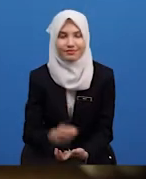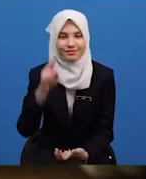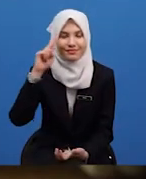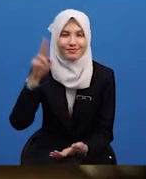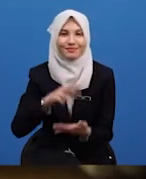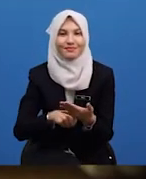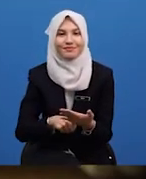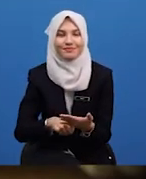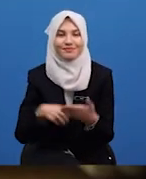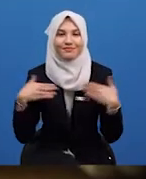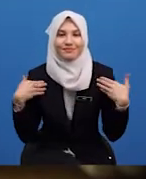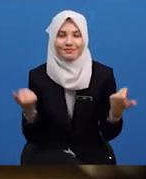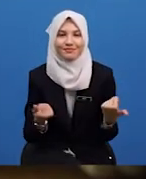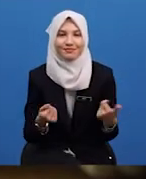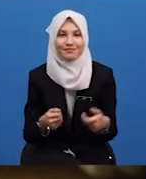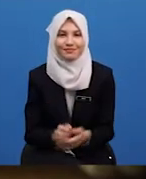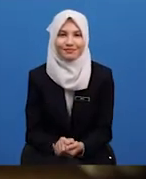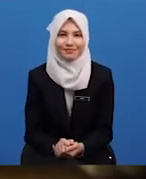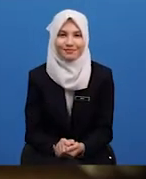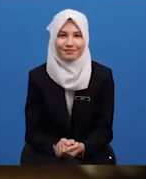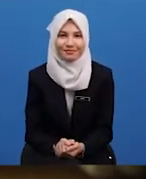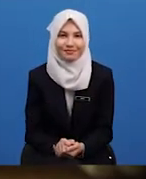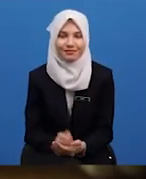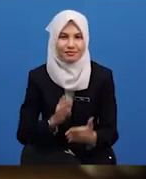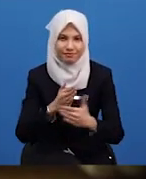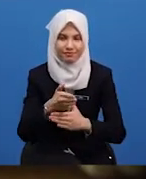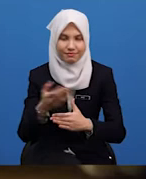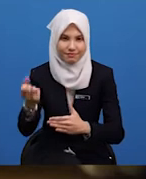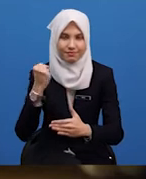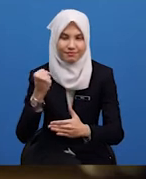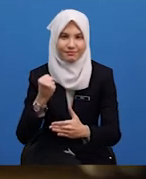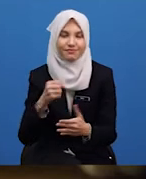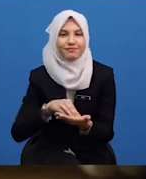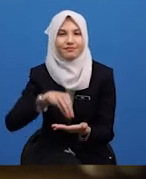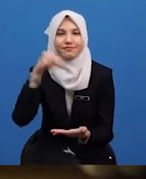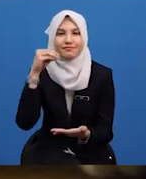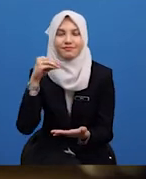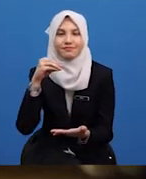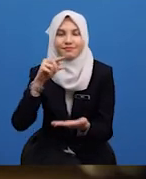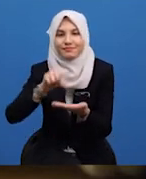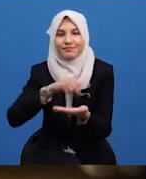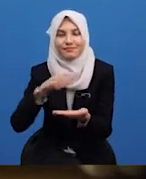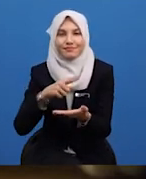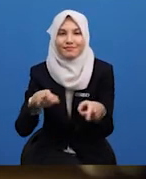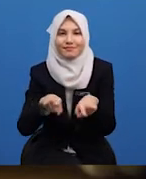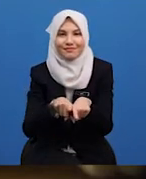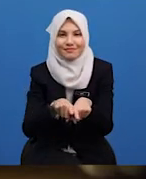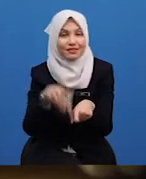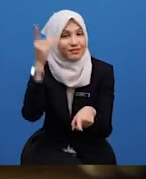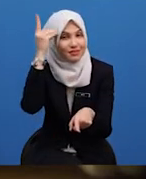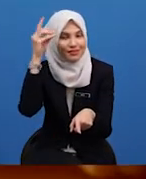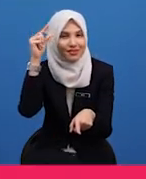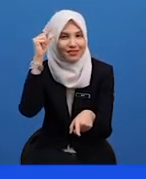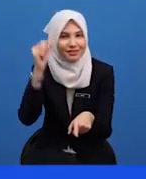Hai, apa kabar? Semoga semua murid sihat dan terus bersemangat mempelajari gambus bersama-sama saya, Cikgu Dolah Gambus.